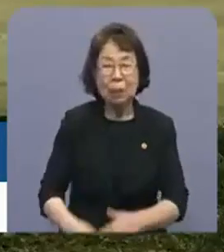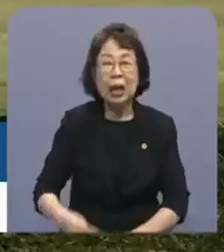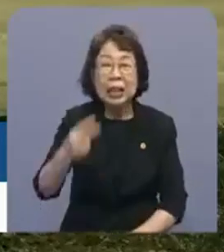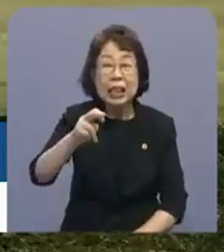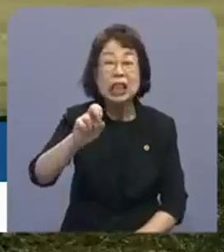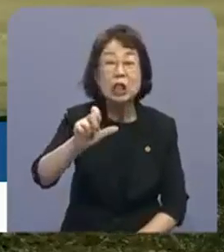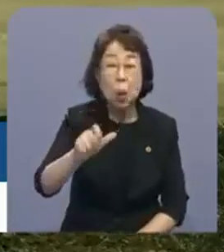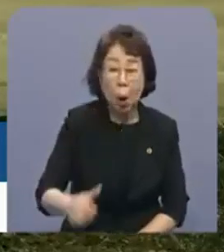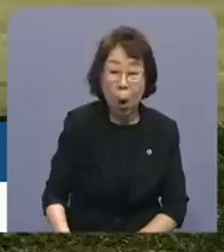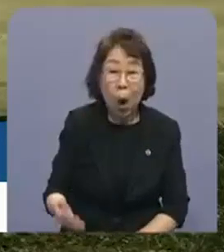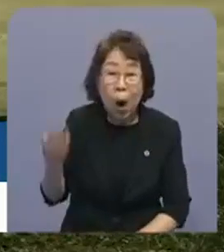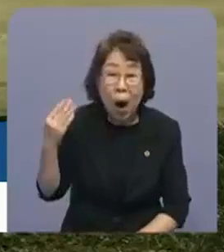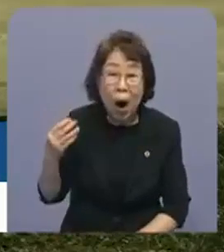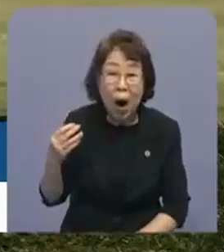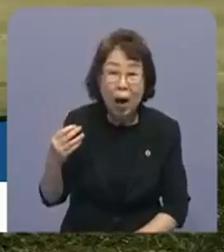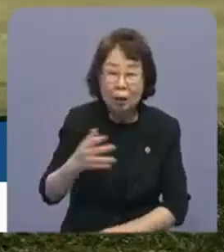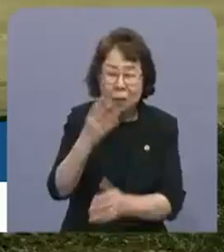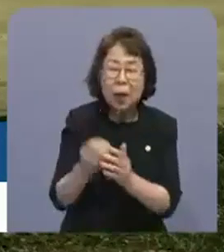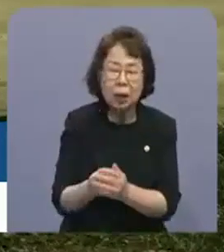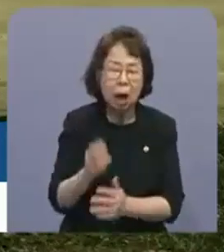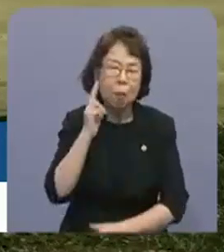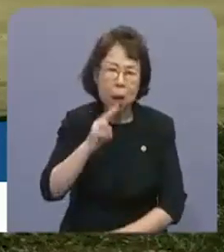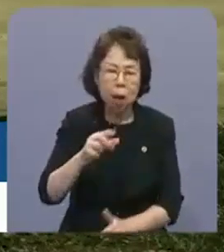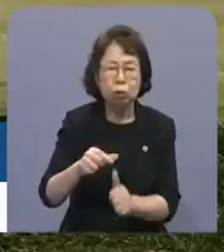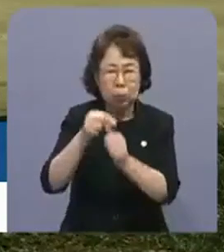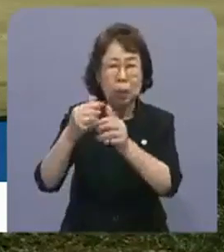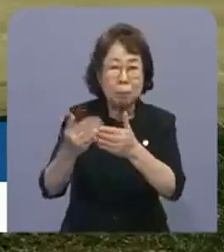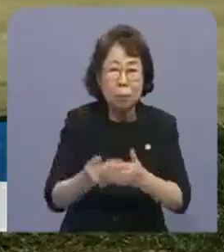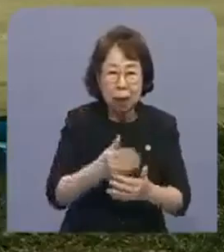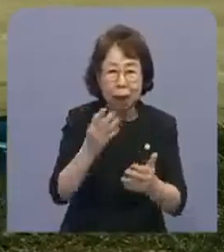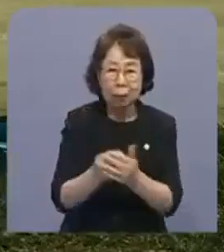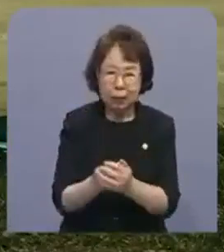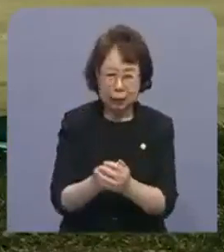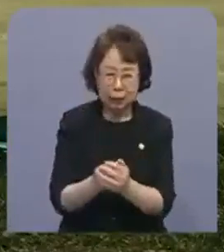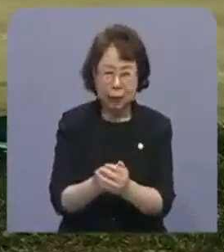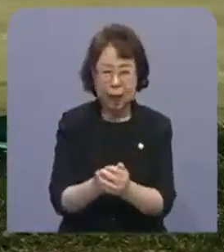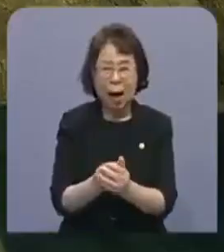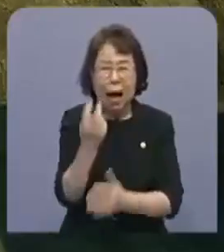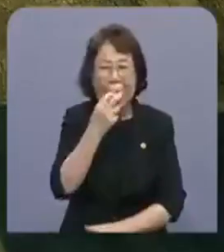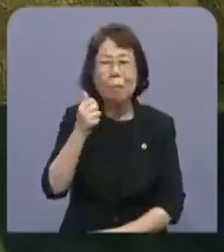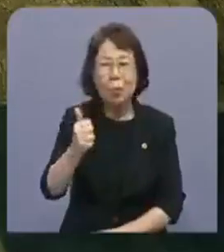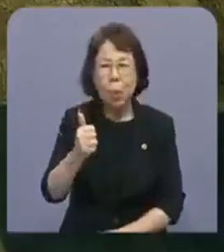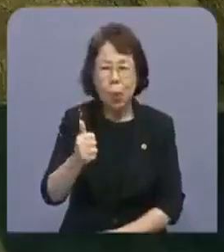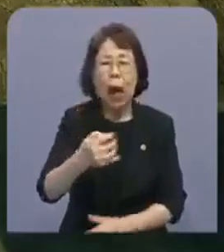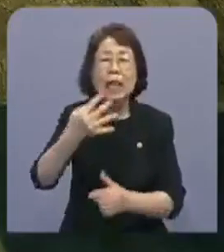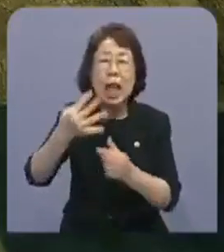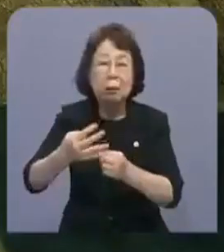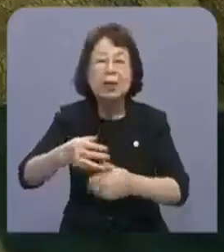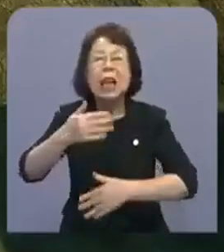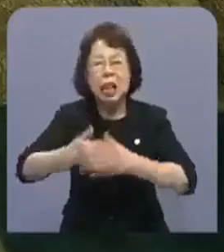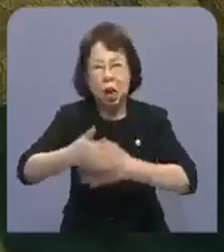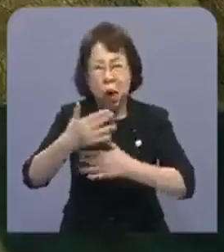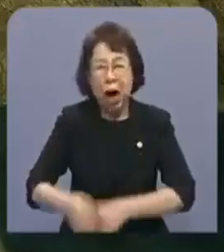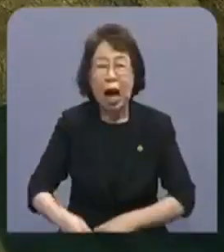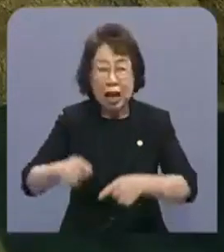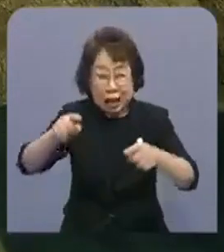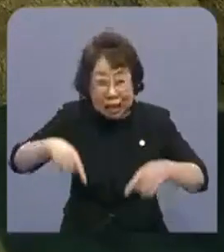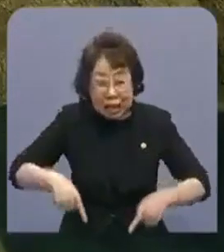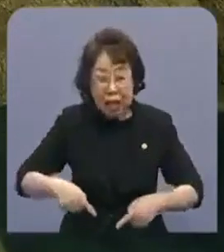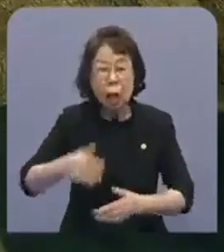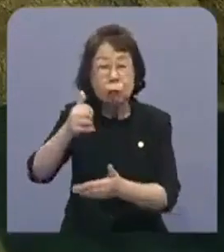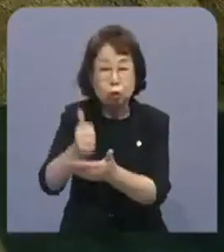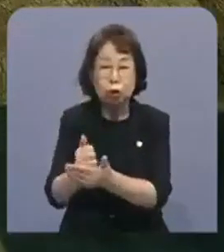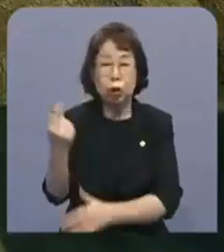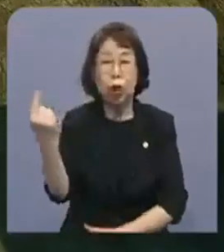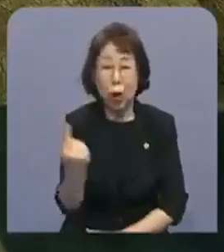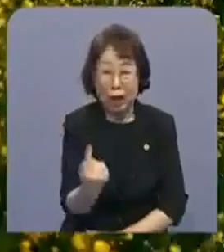부산 국제영화제 뉴 크런처상을 수상한 하디 모하게흐 감독의 네 번째 영화로 직접 주연을